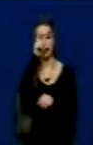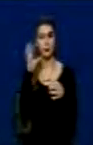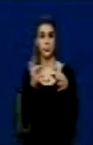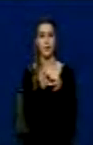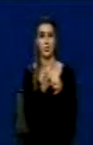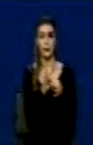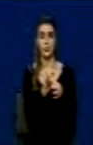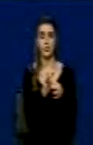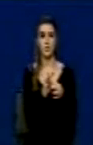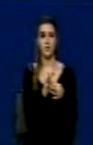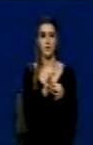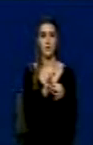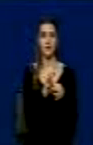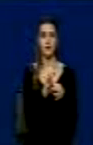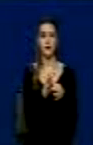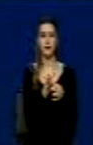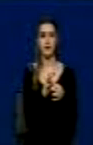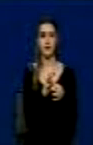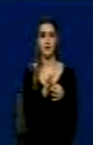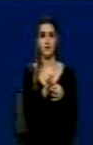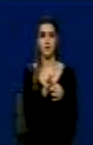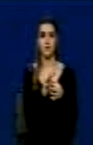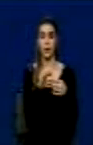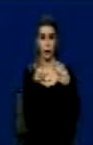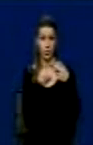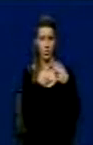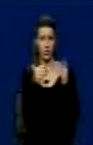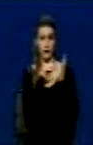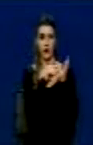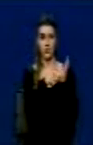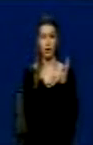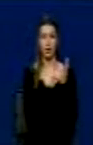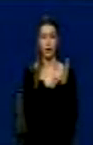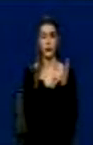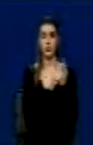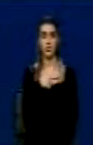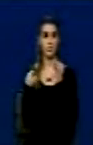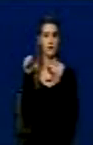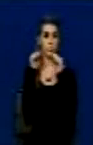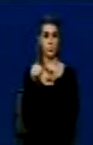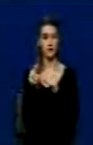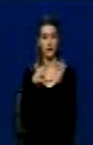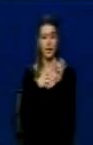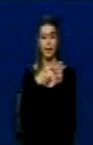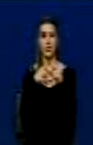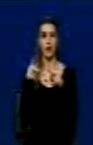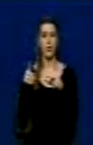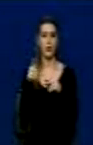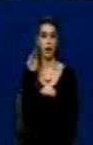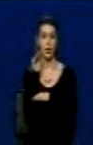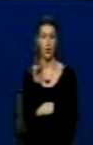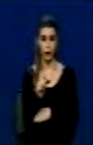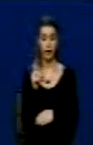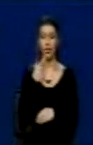Serbinë. Në pikën 2 të raportit, të këtij raporti që e ka përpiluar qeveria për MSA-n,